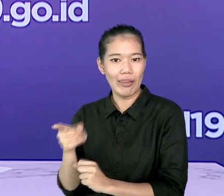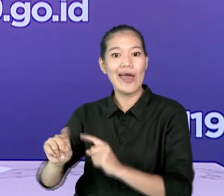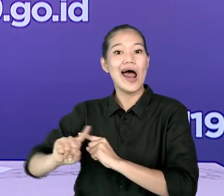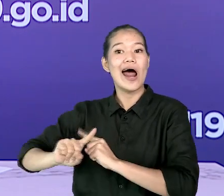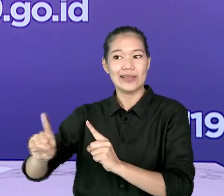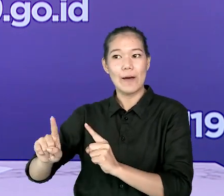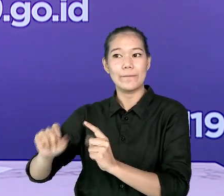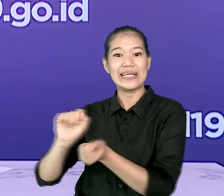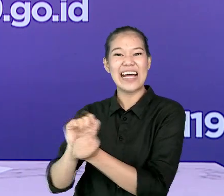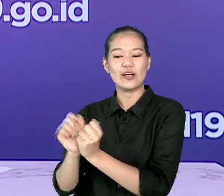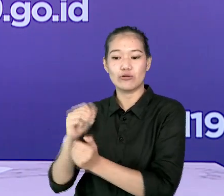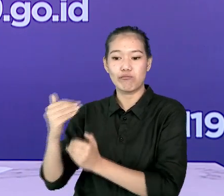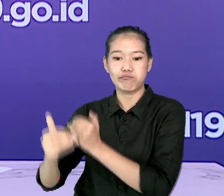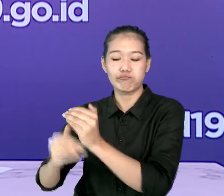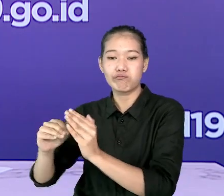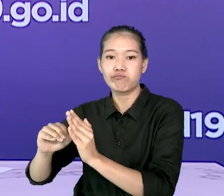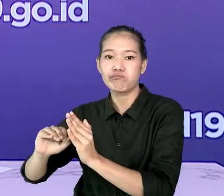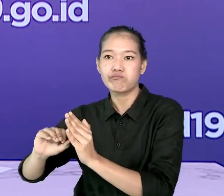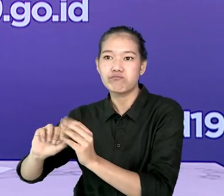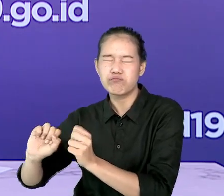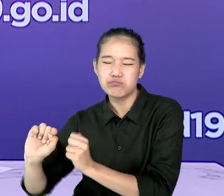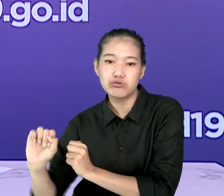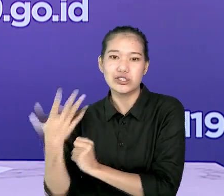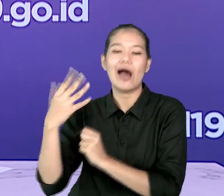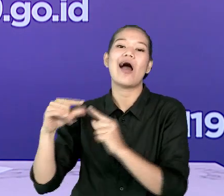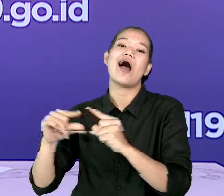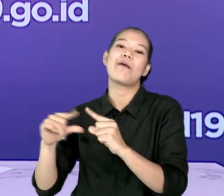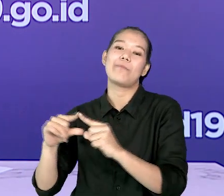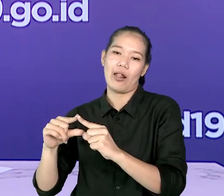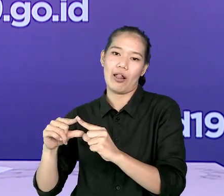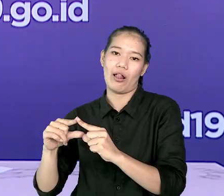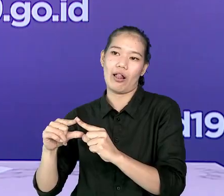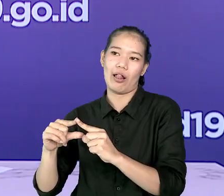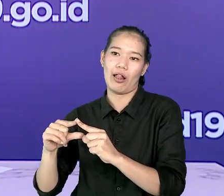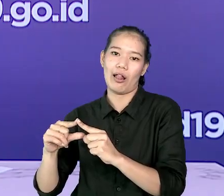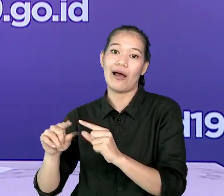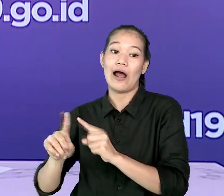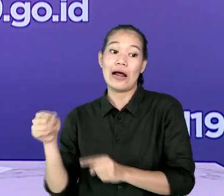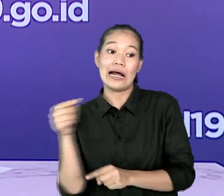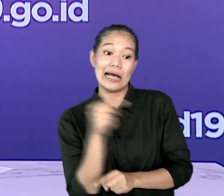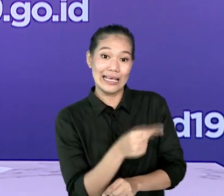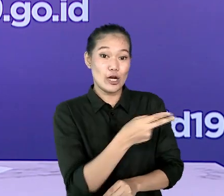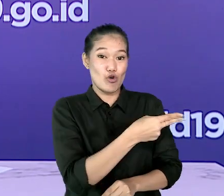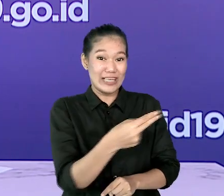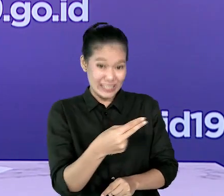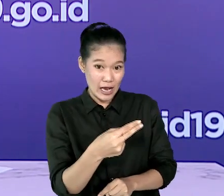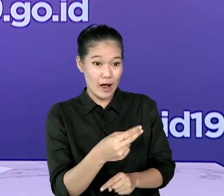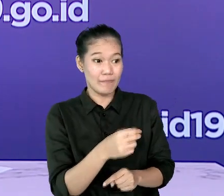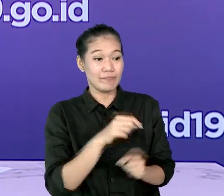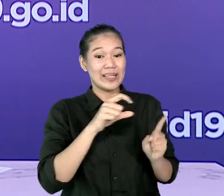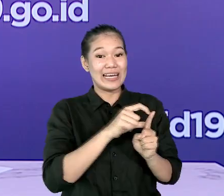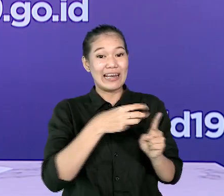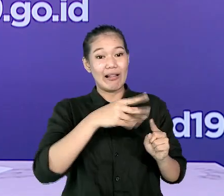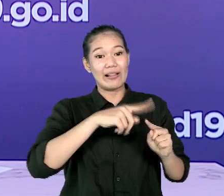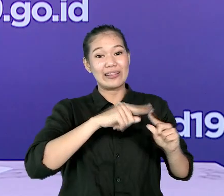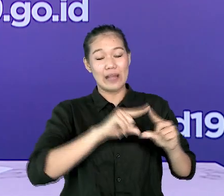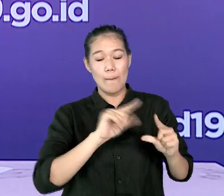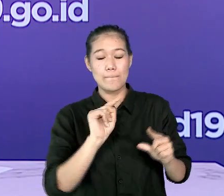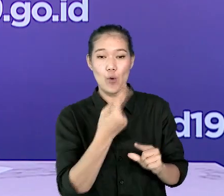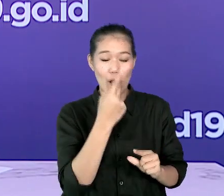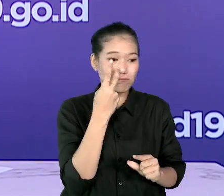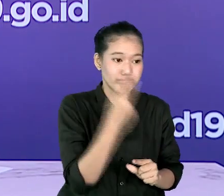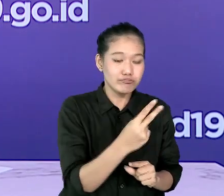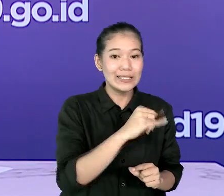namun kasus melonjak di bulan April 2021 di Indonesia, di mana varian Delta ditemukan sejak bulan